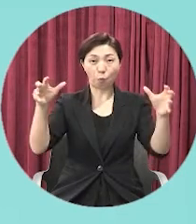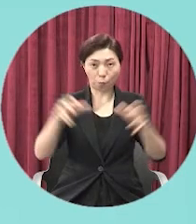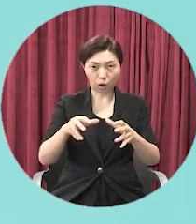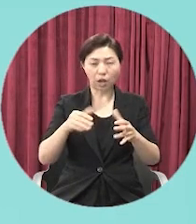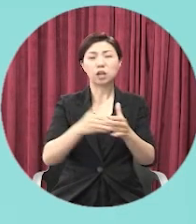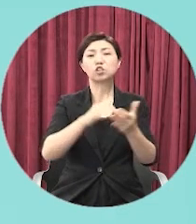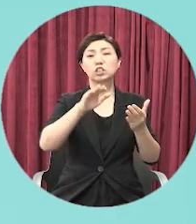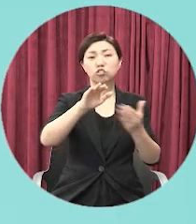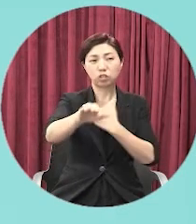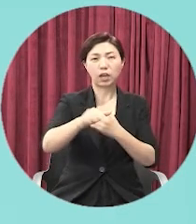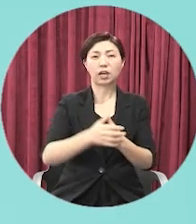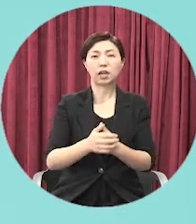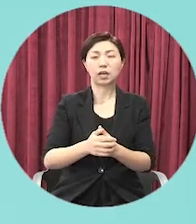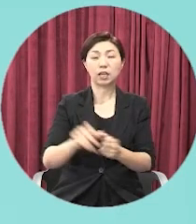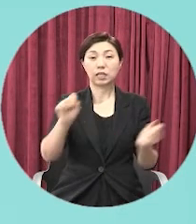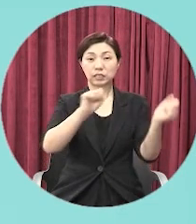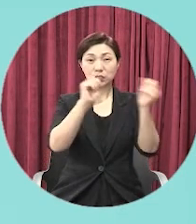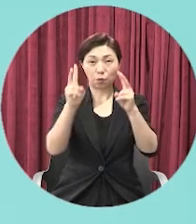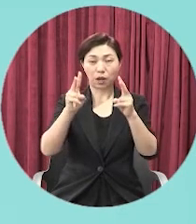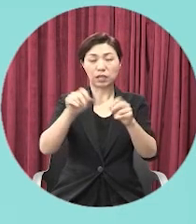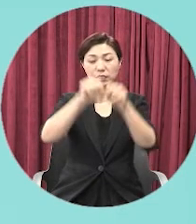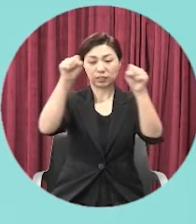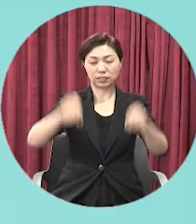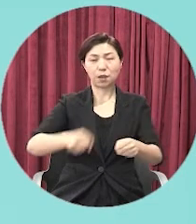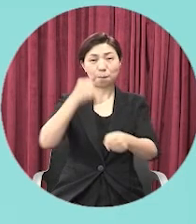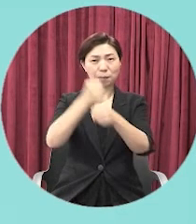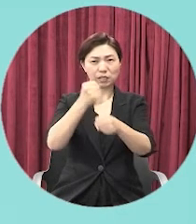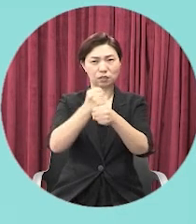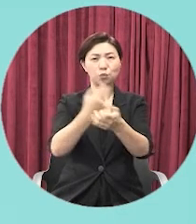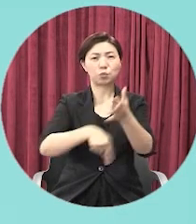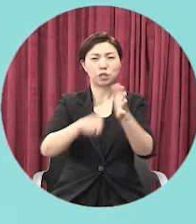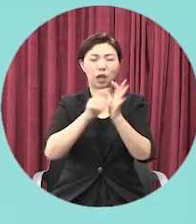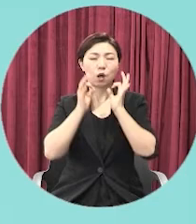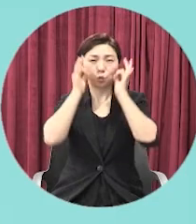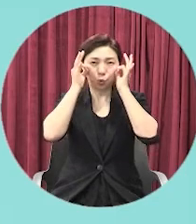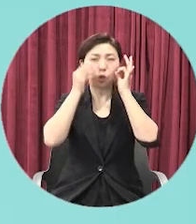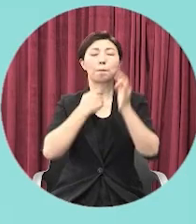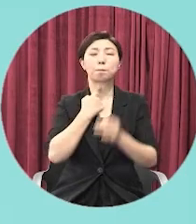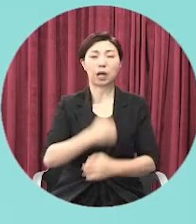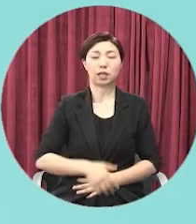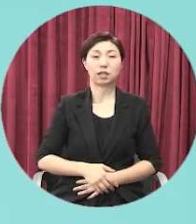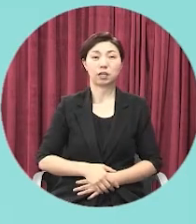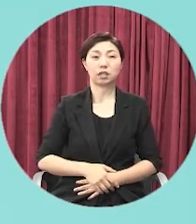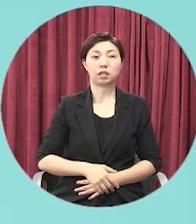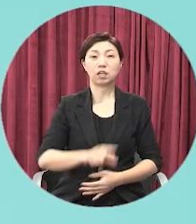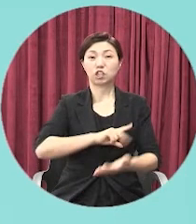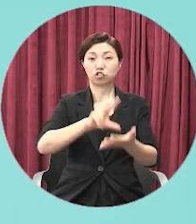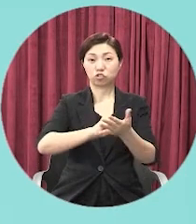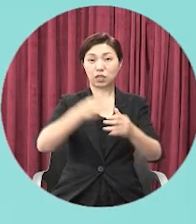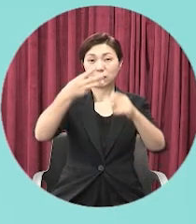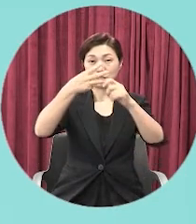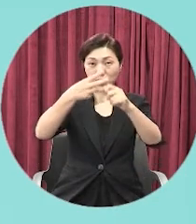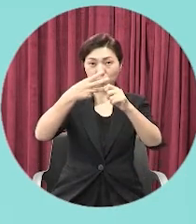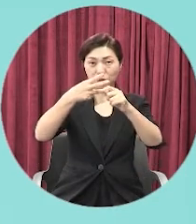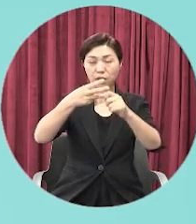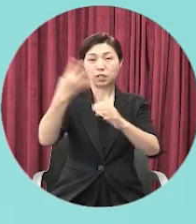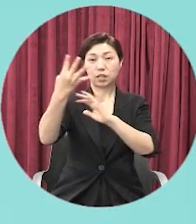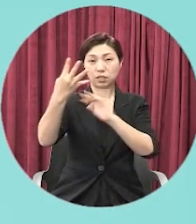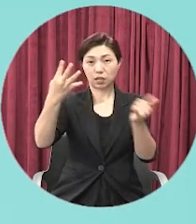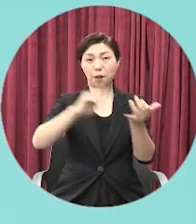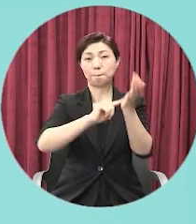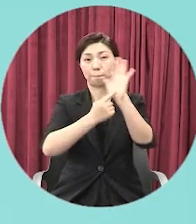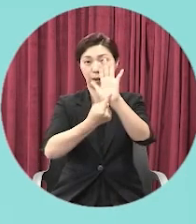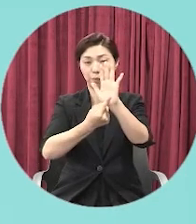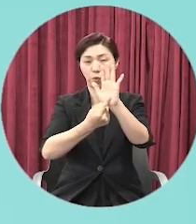제알 서비스 책의 구축을 위한 노력을 해 주셨습니다 어 세션 쓰리 에 내분에 벌 초짜의